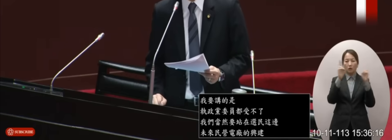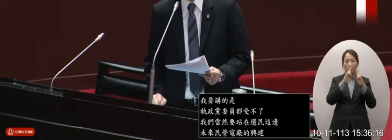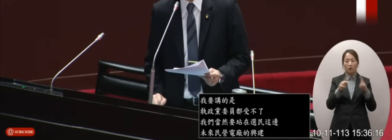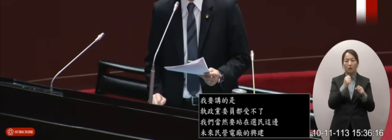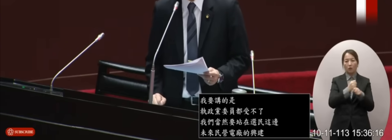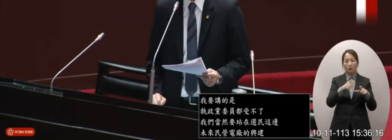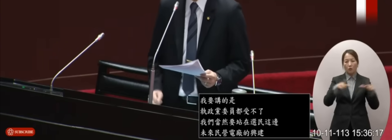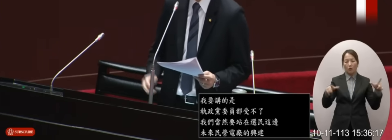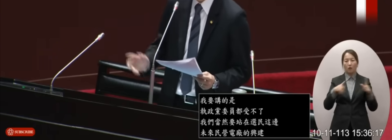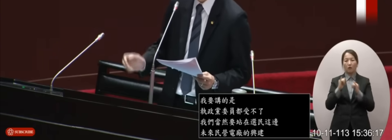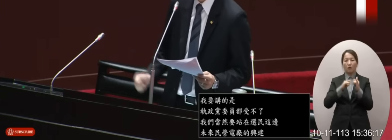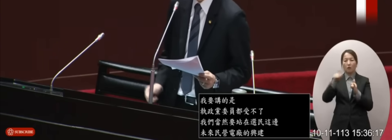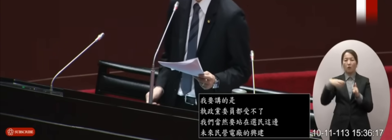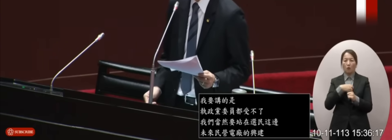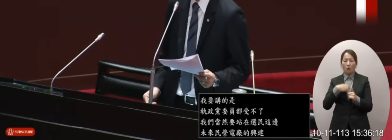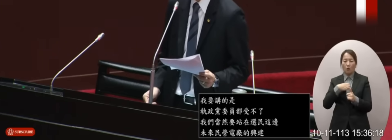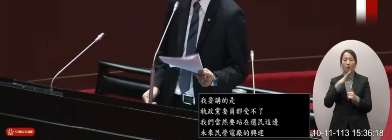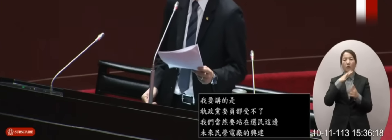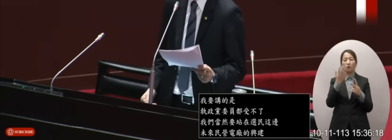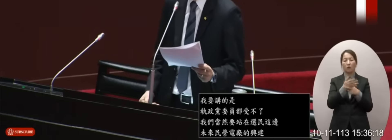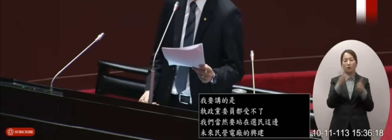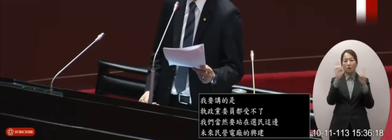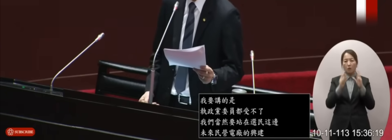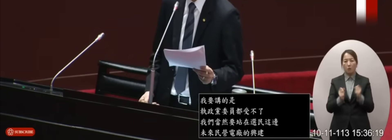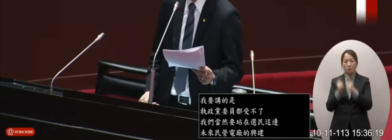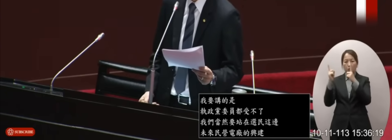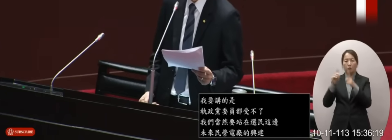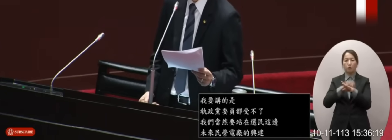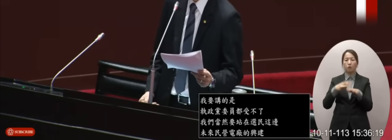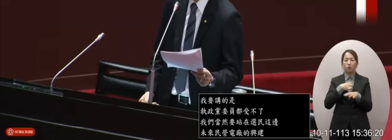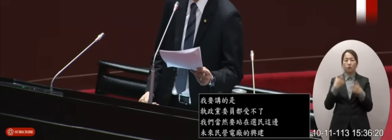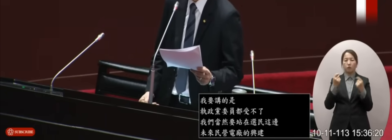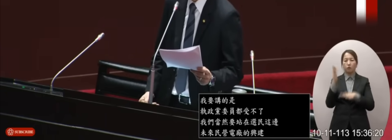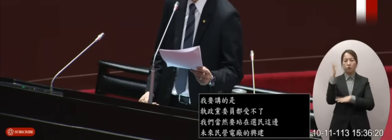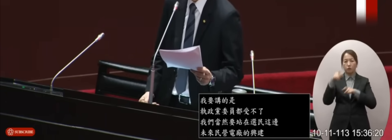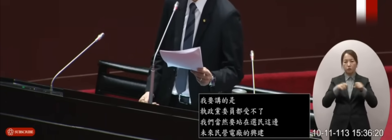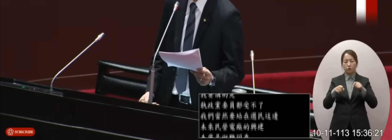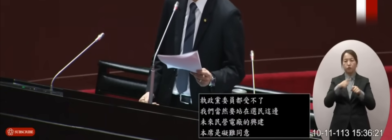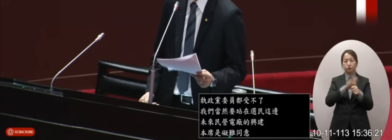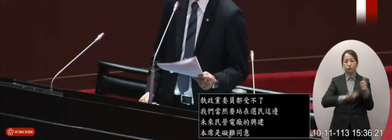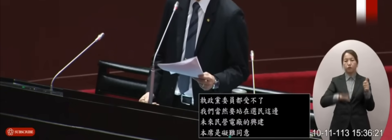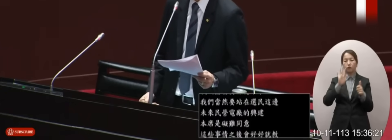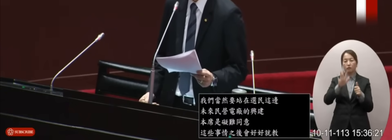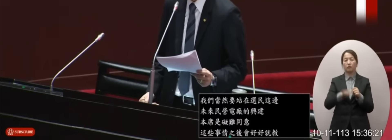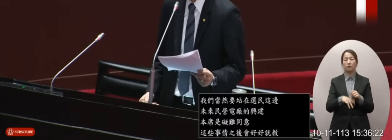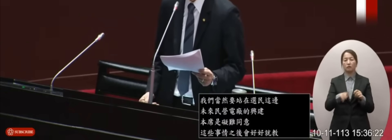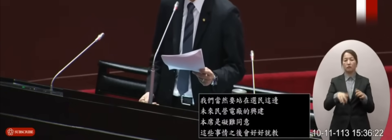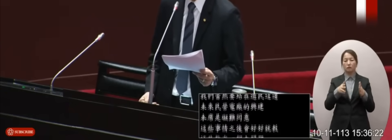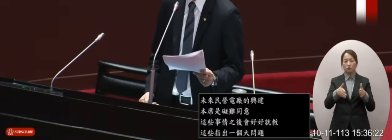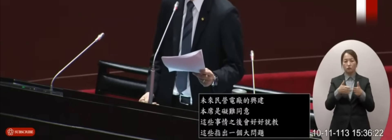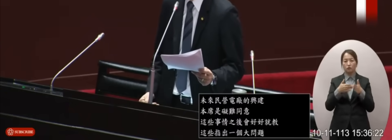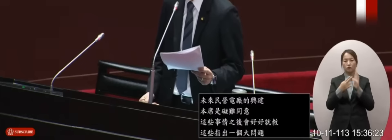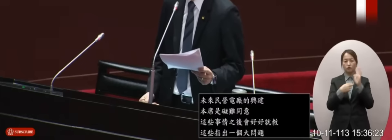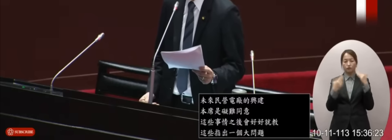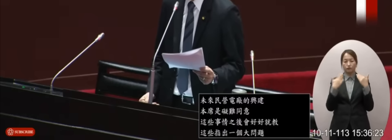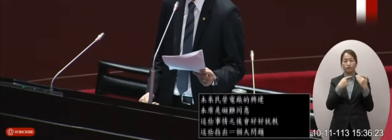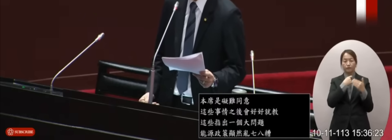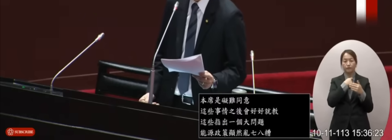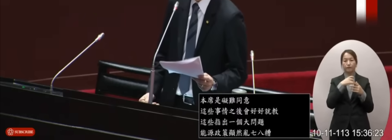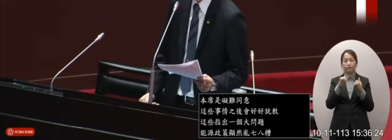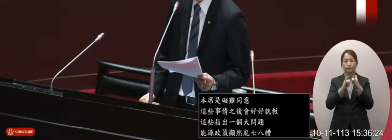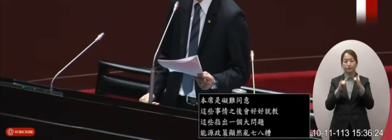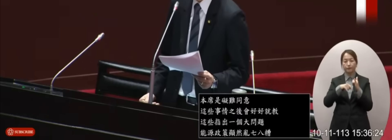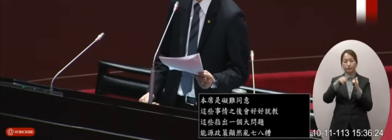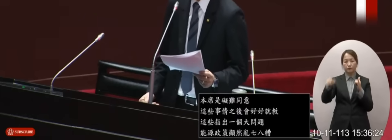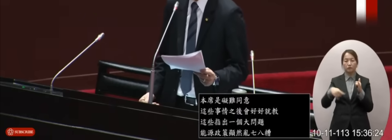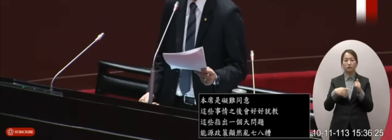扩建招致民怨，或者是电价的上涨等等，都是能源政策的后遗症。今天我们要把话说清楚，因为人民